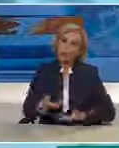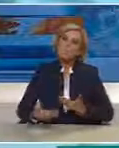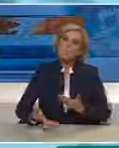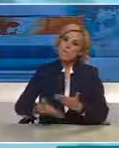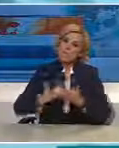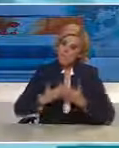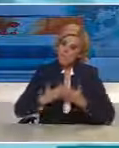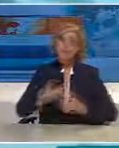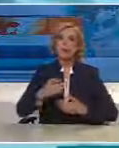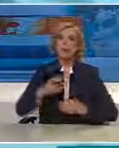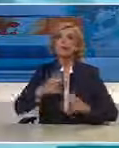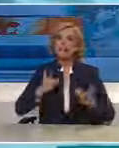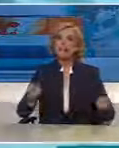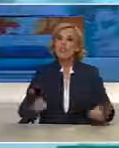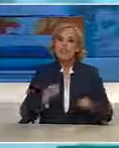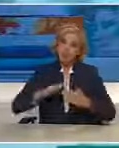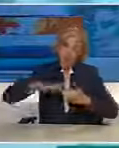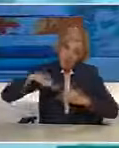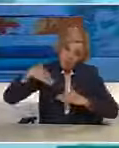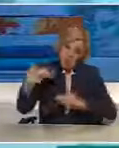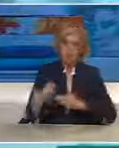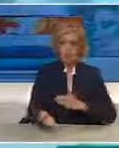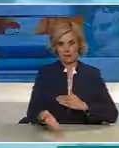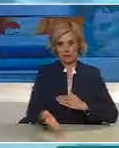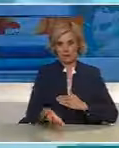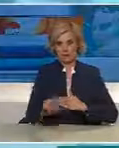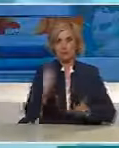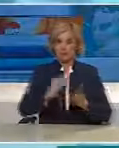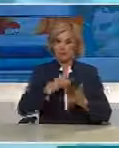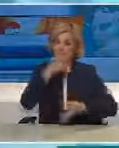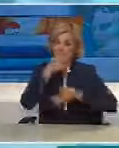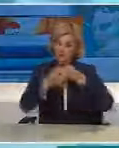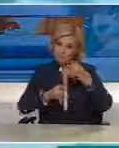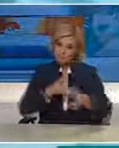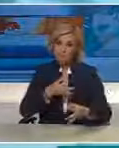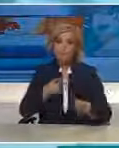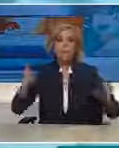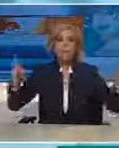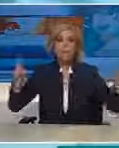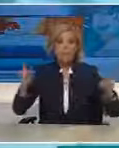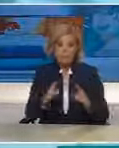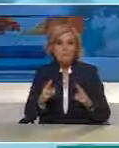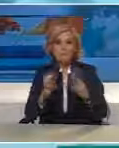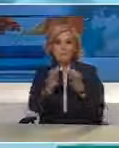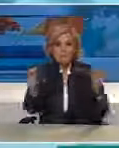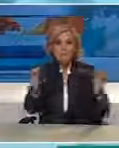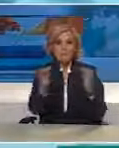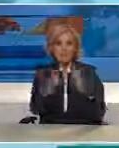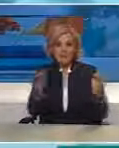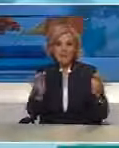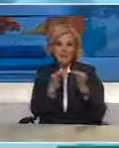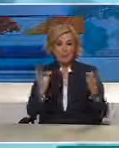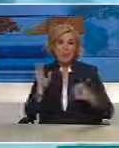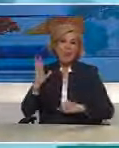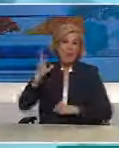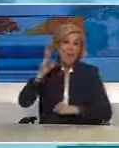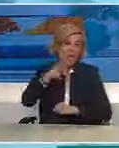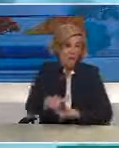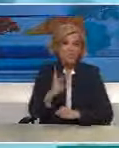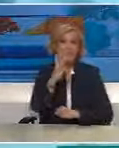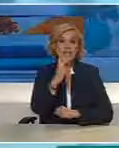τις αποφάσεις για το επόμενο βήμα. Επίσης, να επαναλάβω για ακόμη μια φορά ότι τα περιοριστικά μέτρα ισχύουν στο ακύρεο μέχρι τις 27